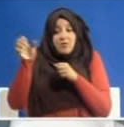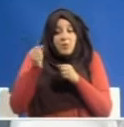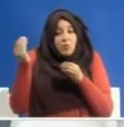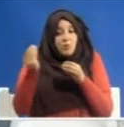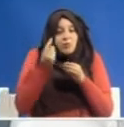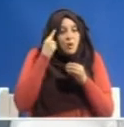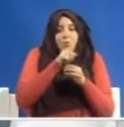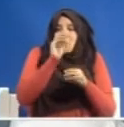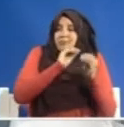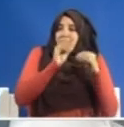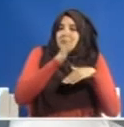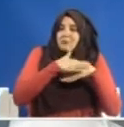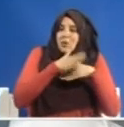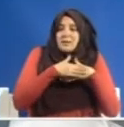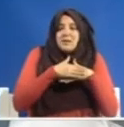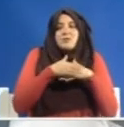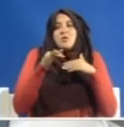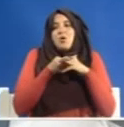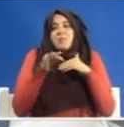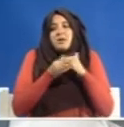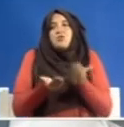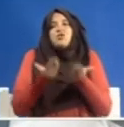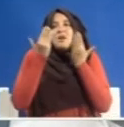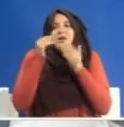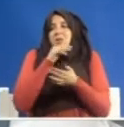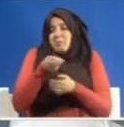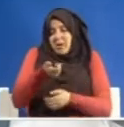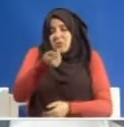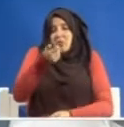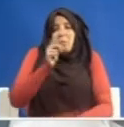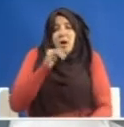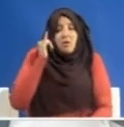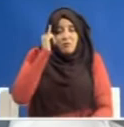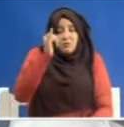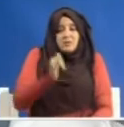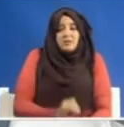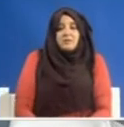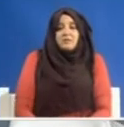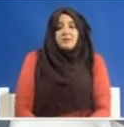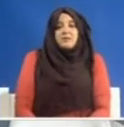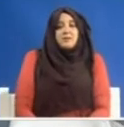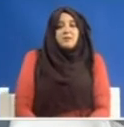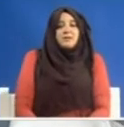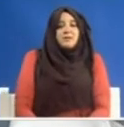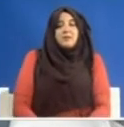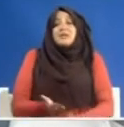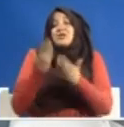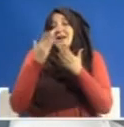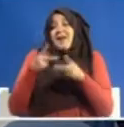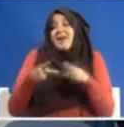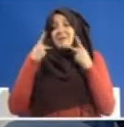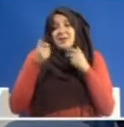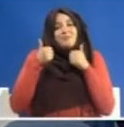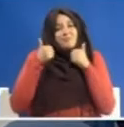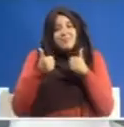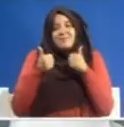ربي يهديه إلى جدة الصواب عاجلا لا أجلا، وتولي حياتكم إن شاء الله تنتهي إن شاء